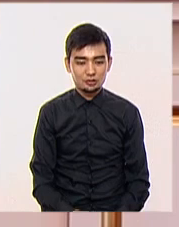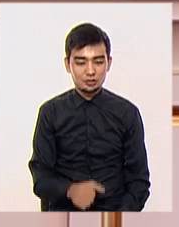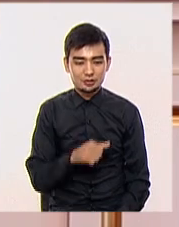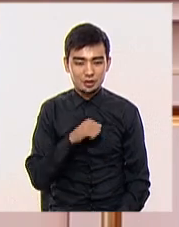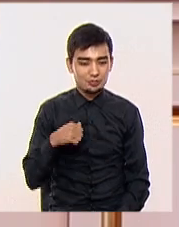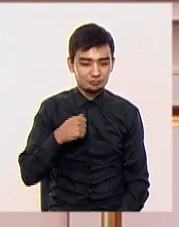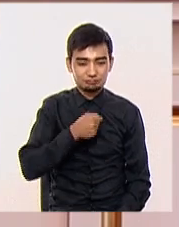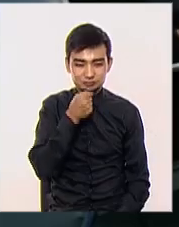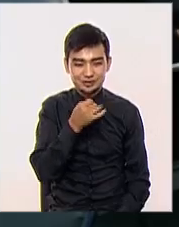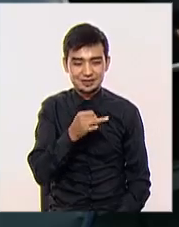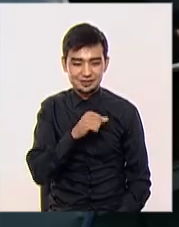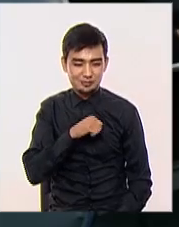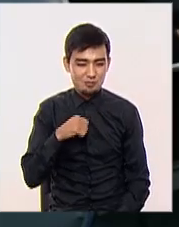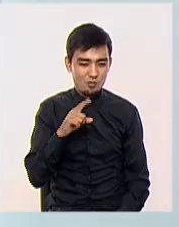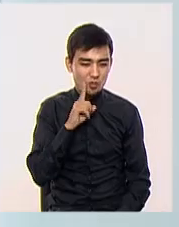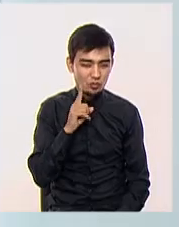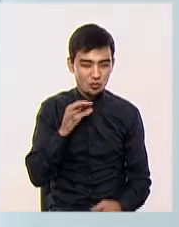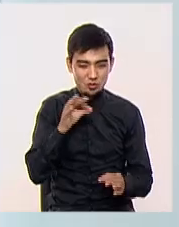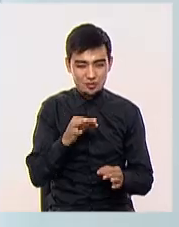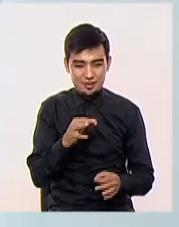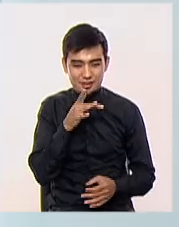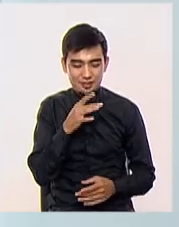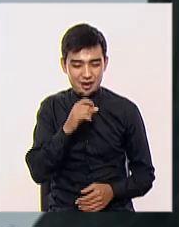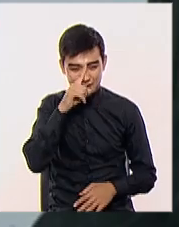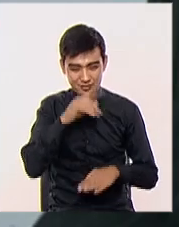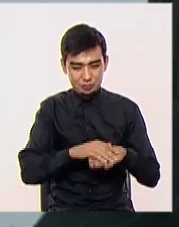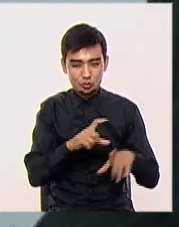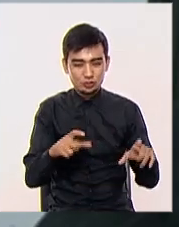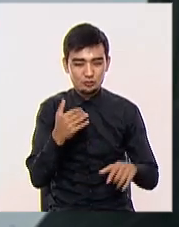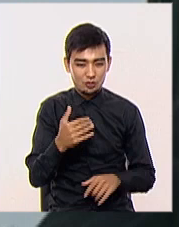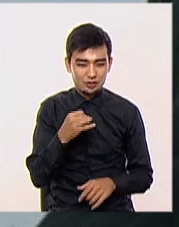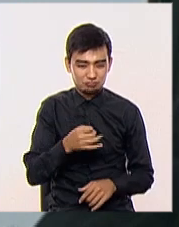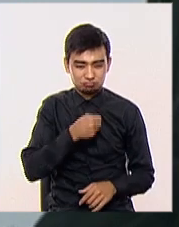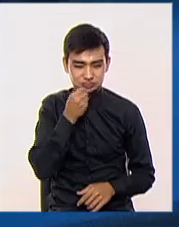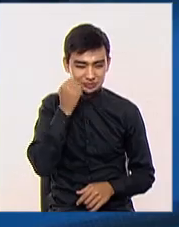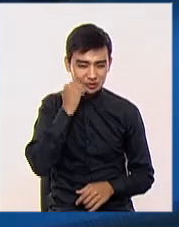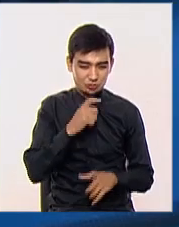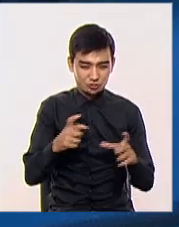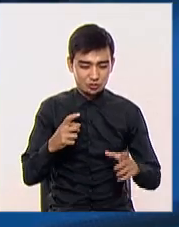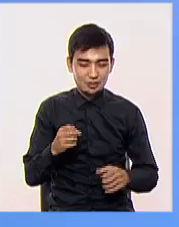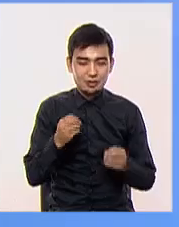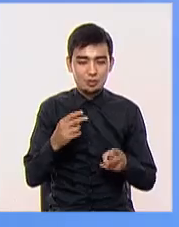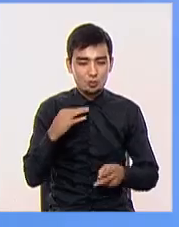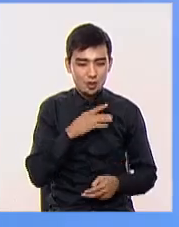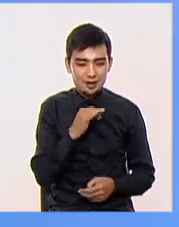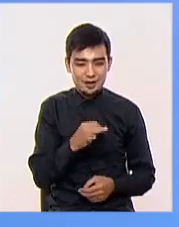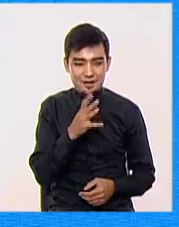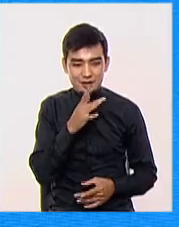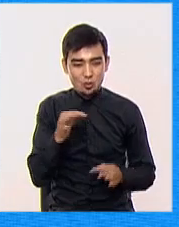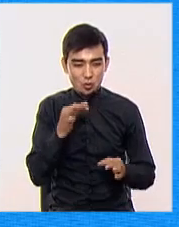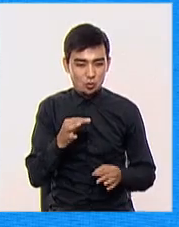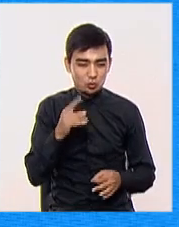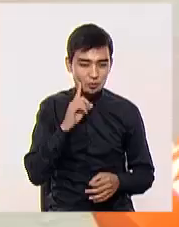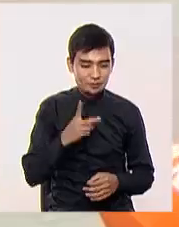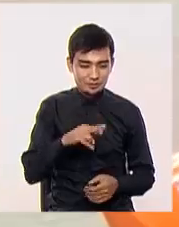Самый взрослый и самый молодой. Аналитики назвали возраст акимов. Как много у нас зрелых градоначальников? Какой возраст считается эффективным в